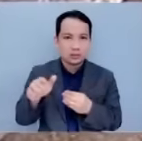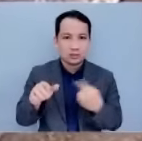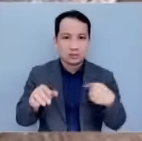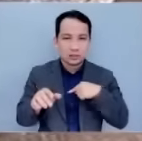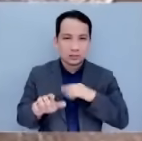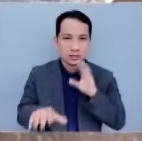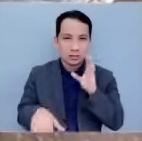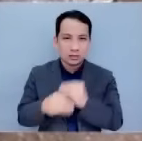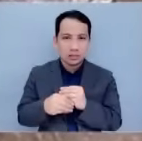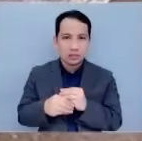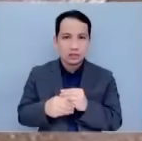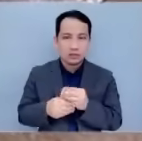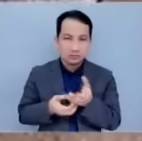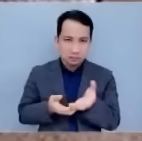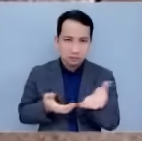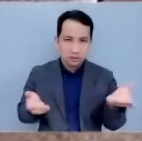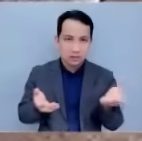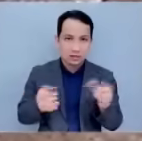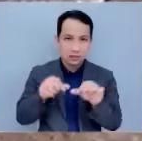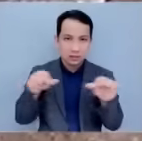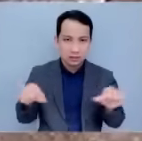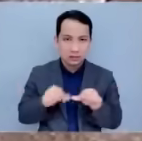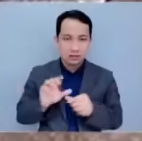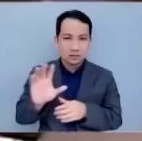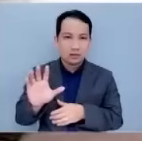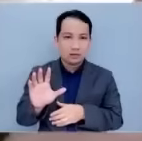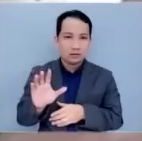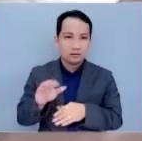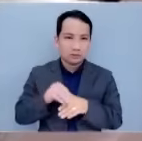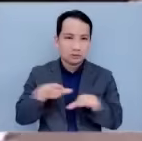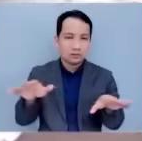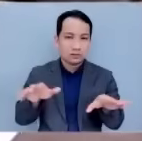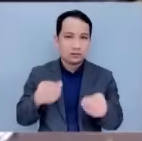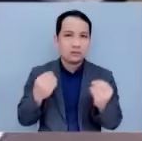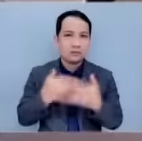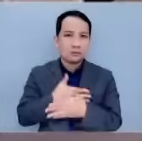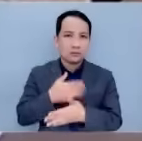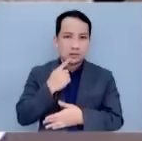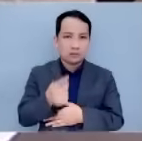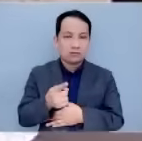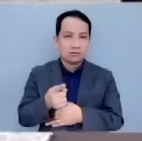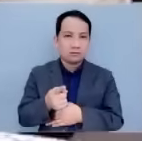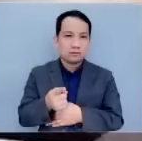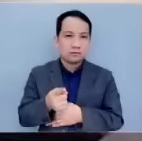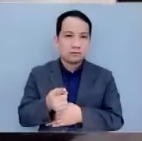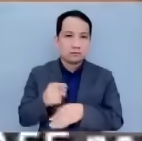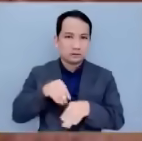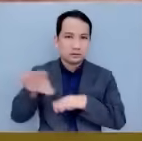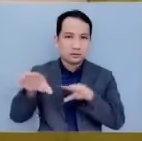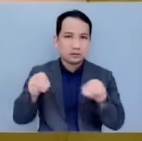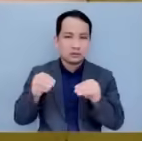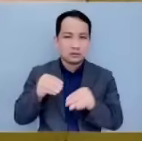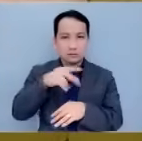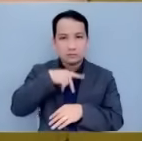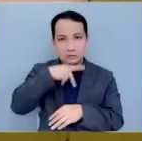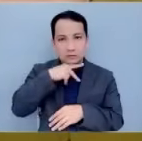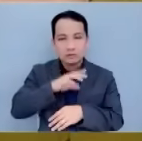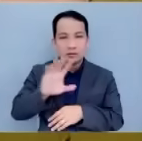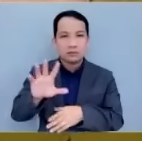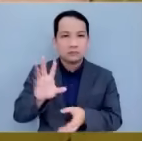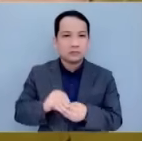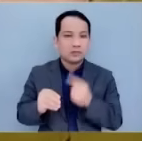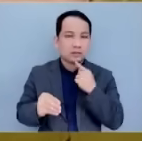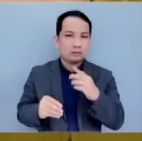yung mga area na hindi tinamaan, natakot din. Maraming nag-dispose ng baboy nila. No? Pero giit ng